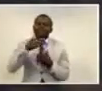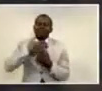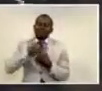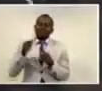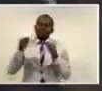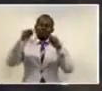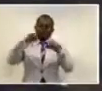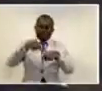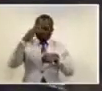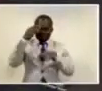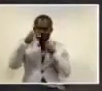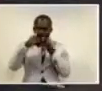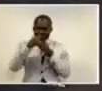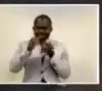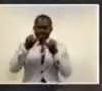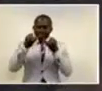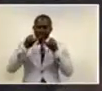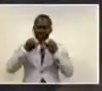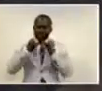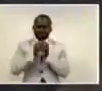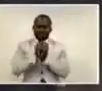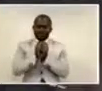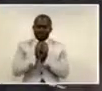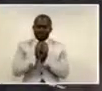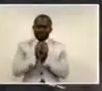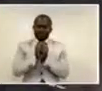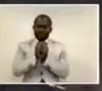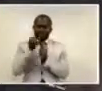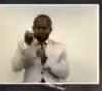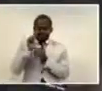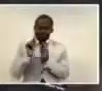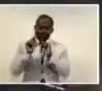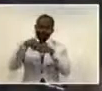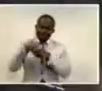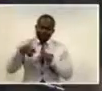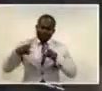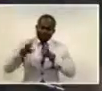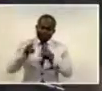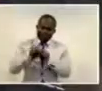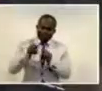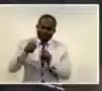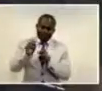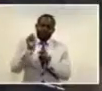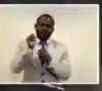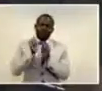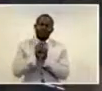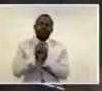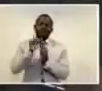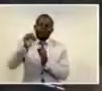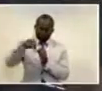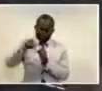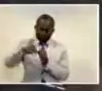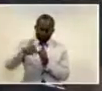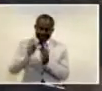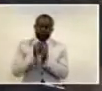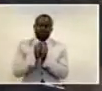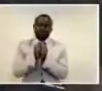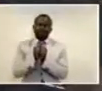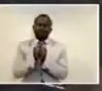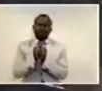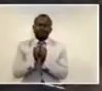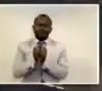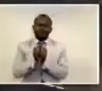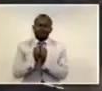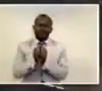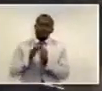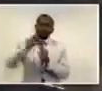nzazira babimbwira murakoze wowe waganaga iyo nzira nawe sibyo yego gira